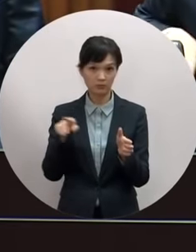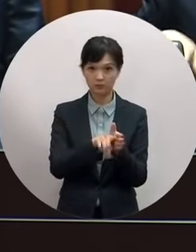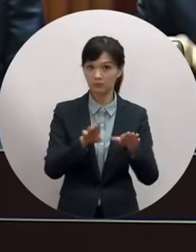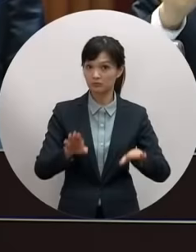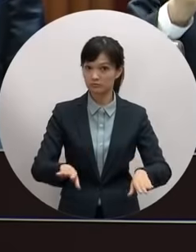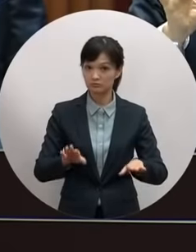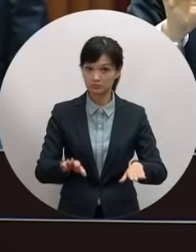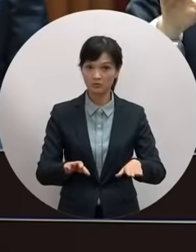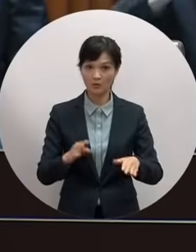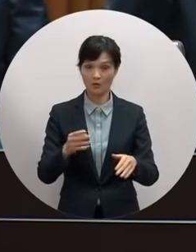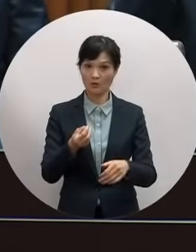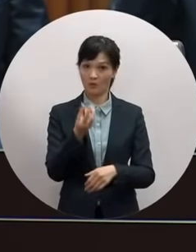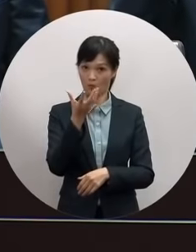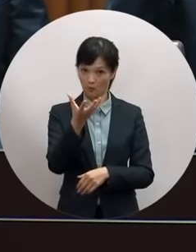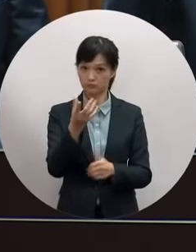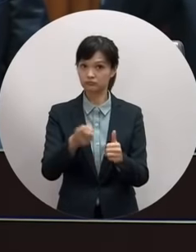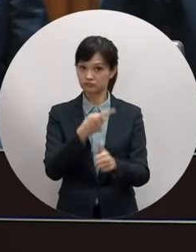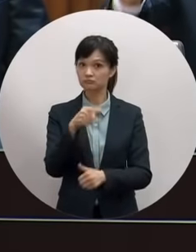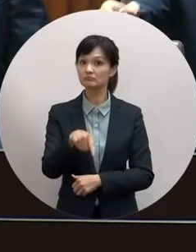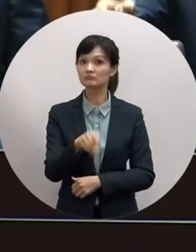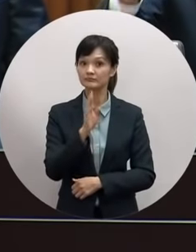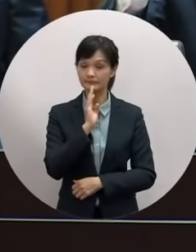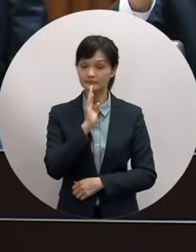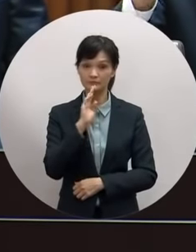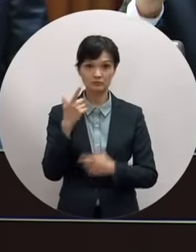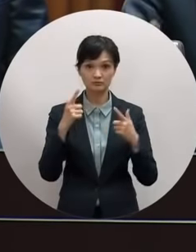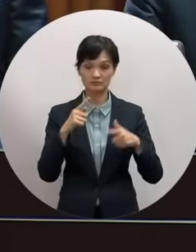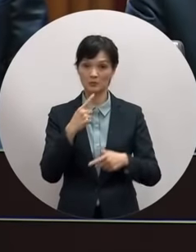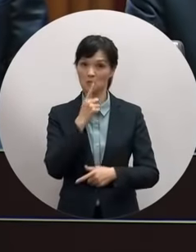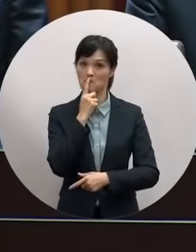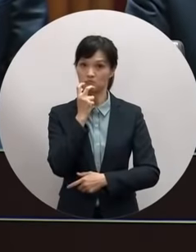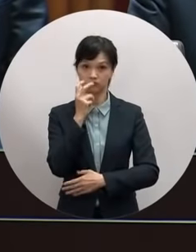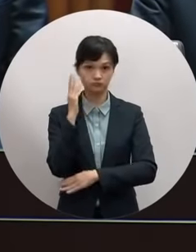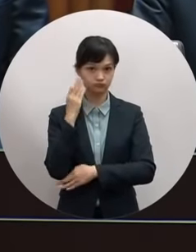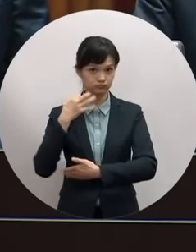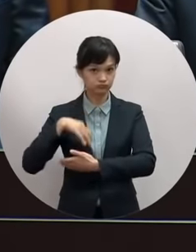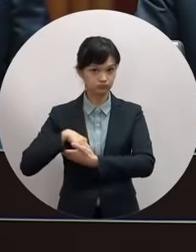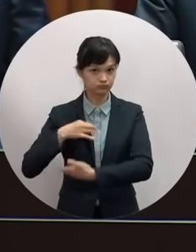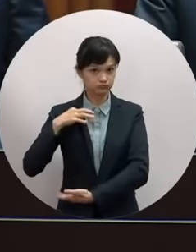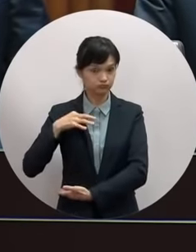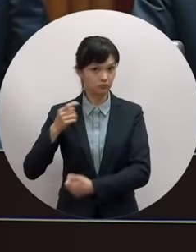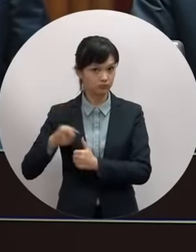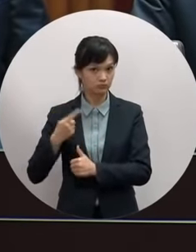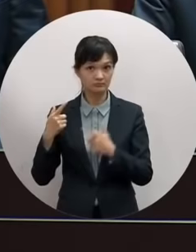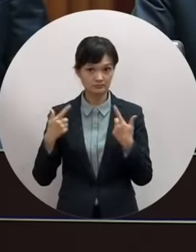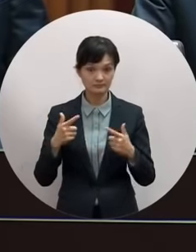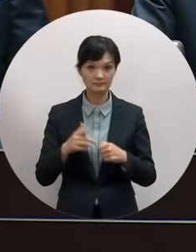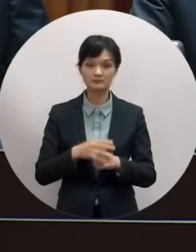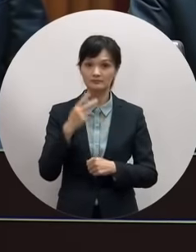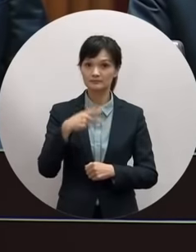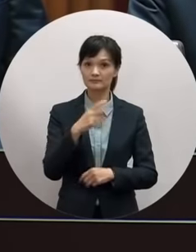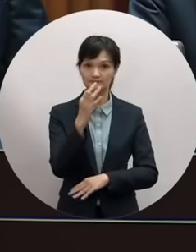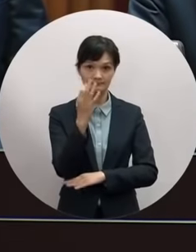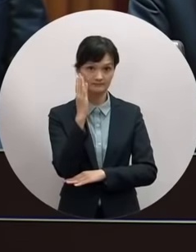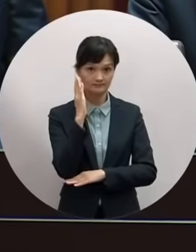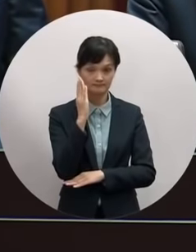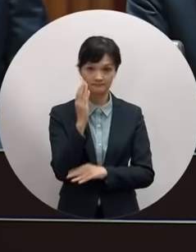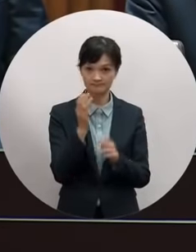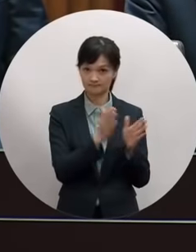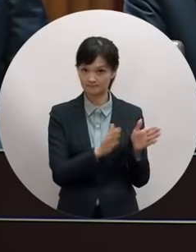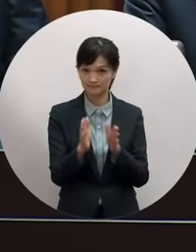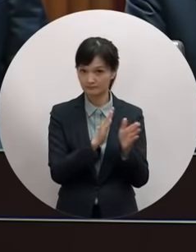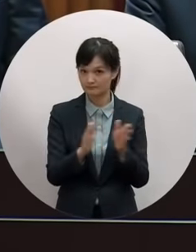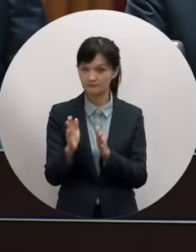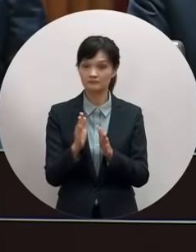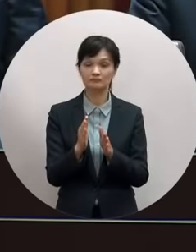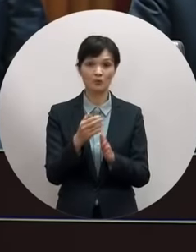己换口袋多。第三，我们财政纪律也是维持最好，同时年度